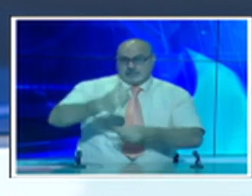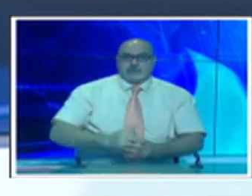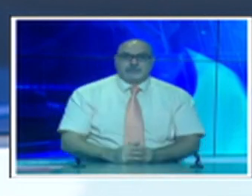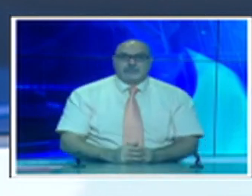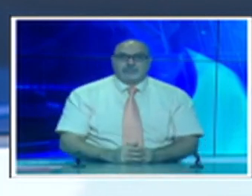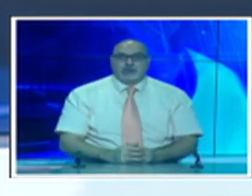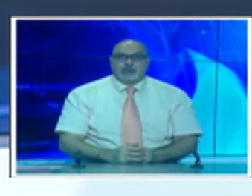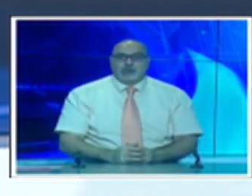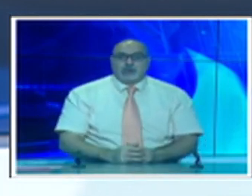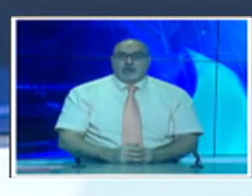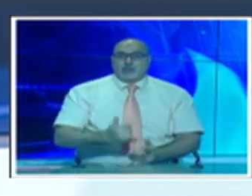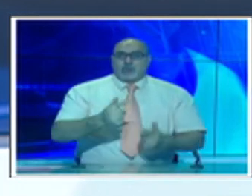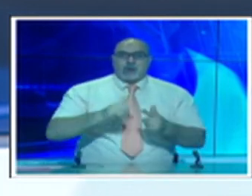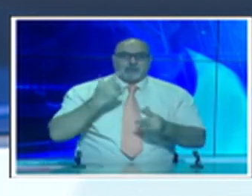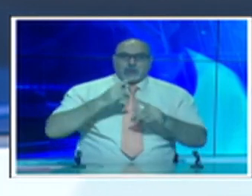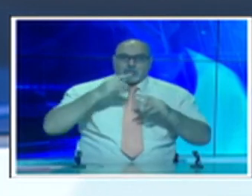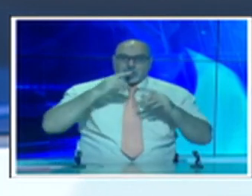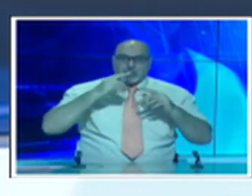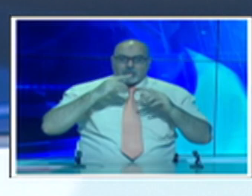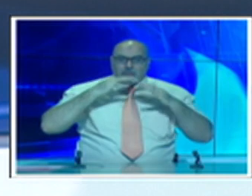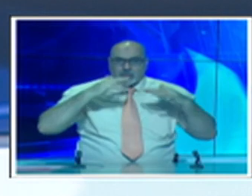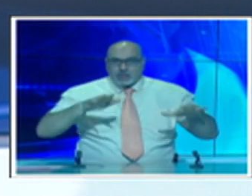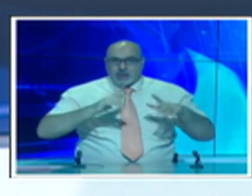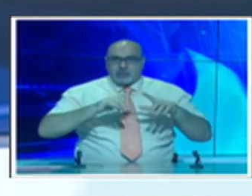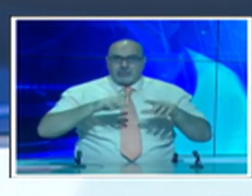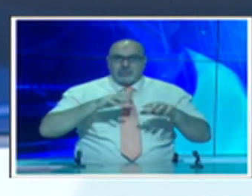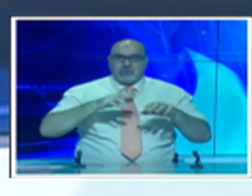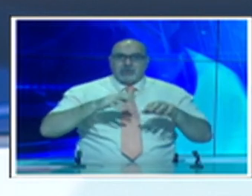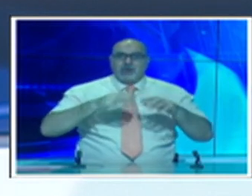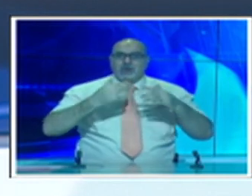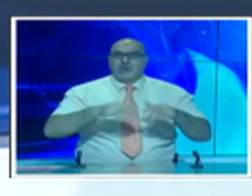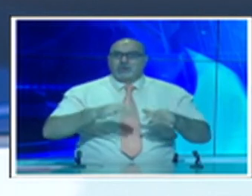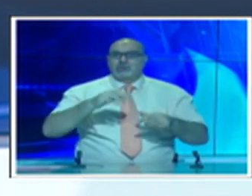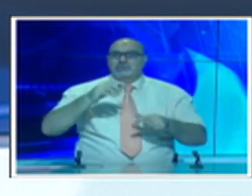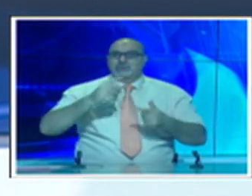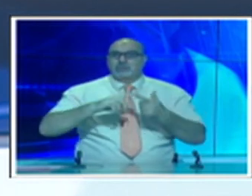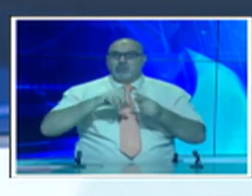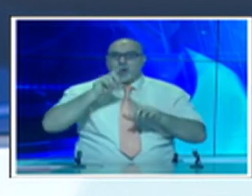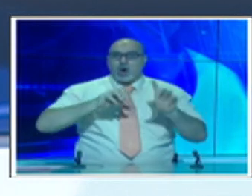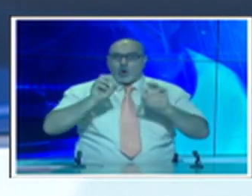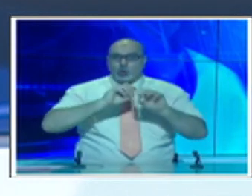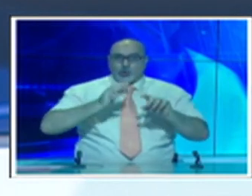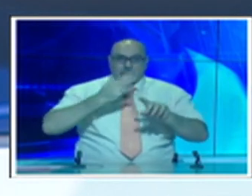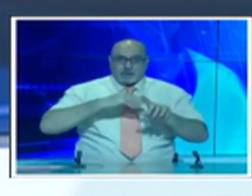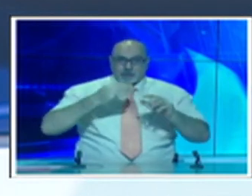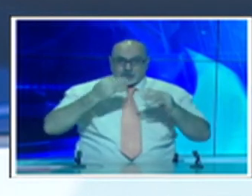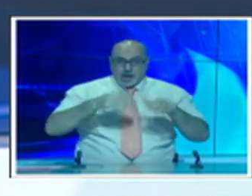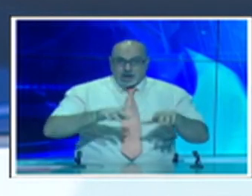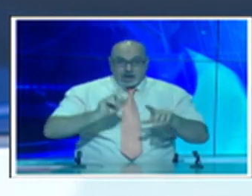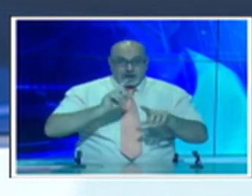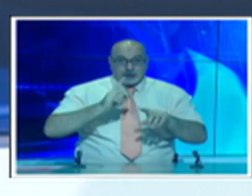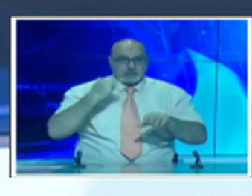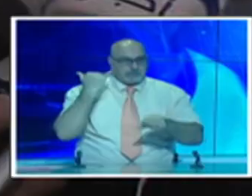المقبلة، مفندا كل الإشاعات بشأن وقف توزيع البنزين الممتاز بداية من أكتوبر